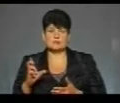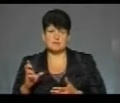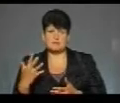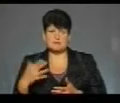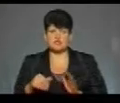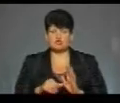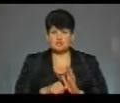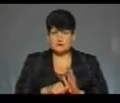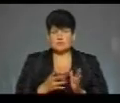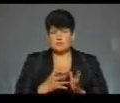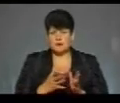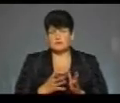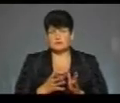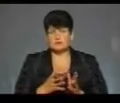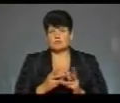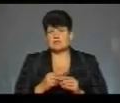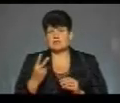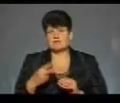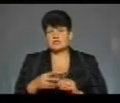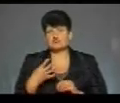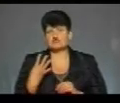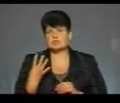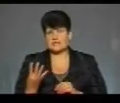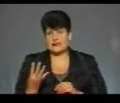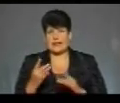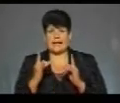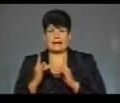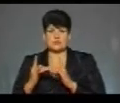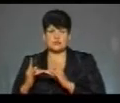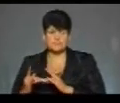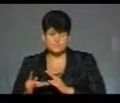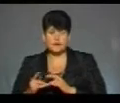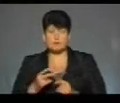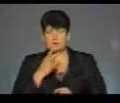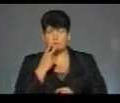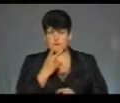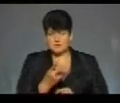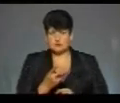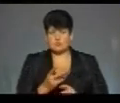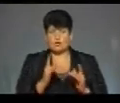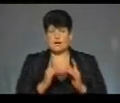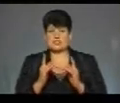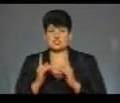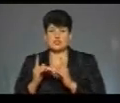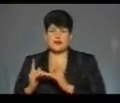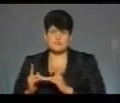УСБ-56, яка розрахована на 24 ліжкомісця. Тобто, ми бачимо, поставлені ліжка,